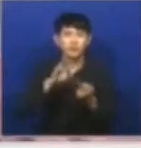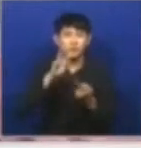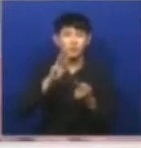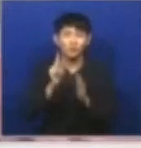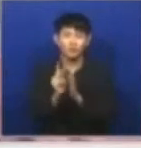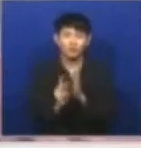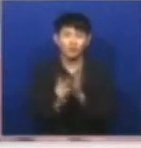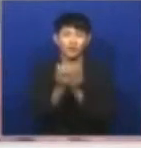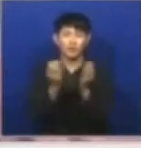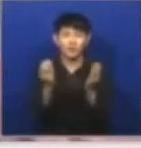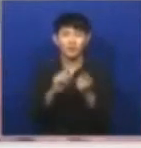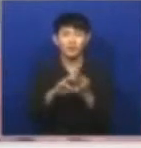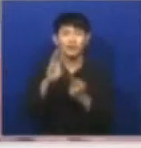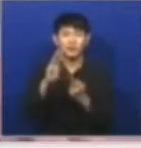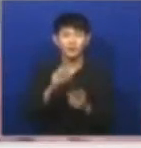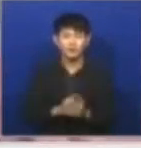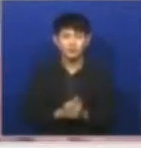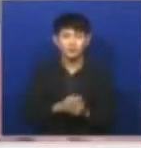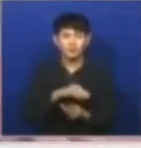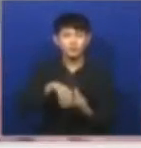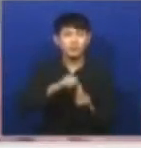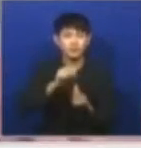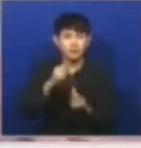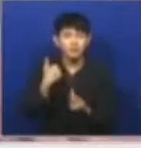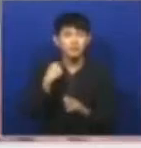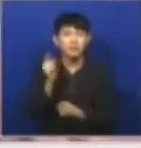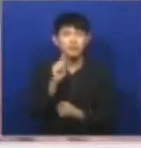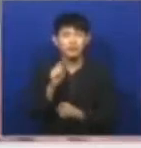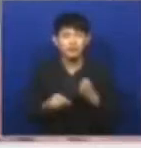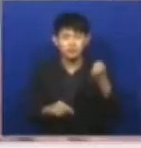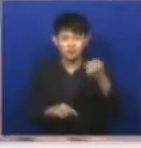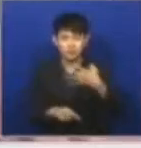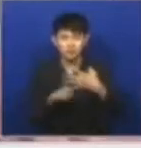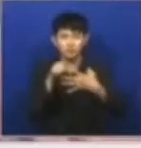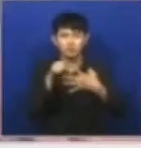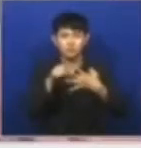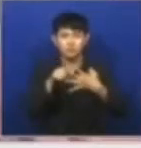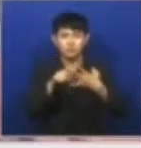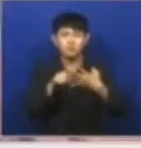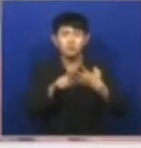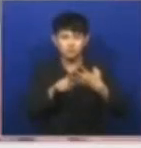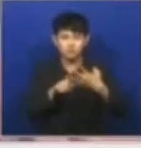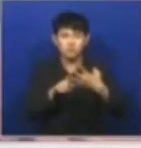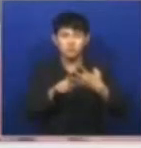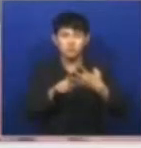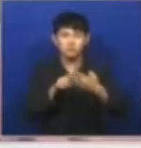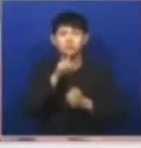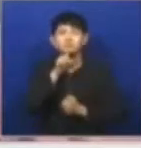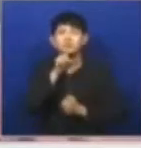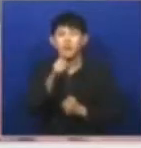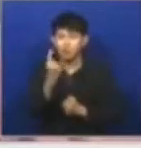มนูญด้านเศรษฐกิจมีเขียนไว้4ข้อผมถามข้อเ